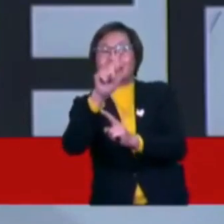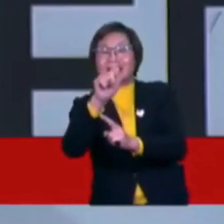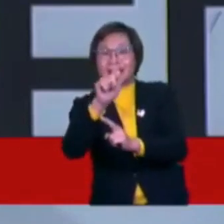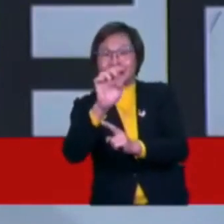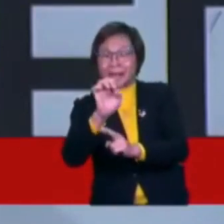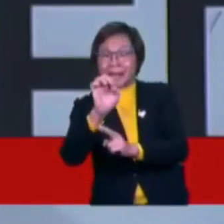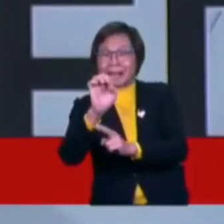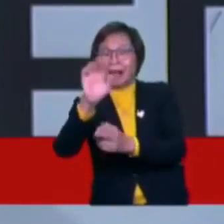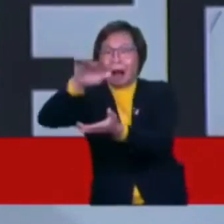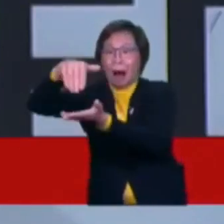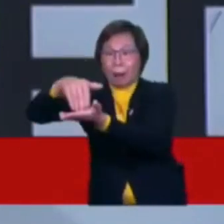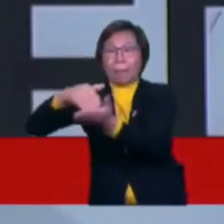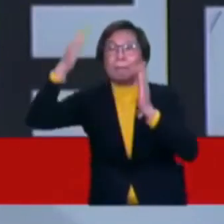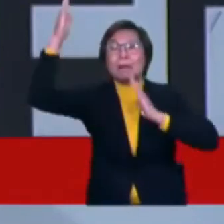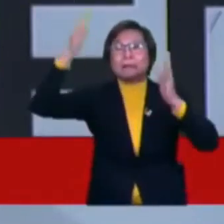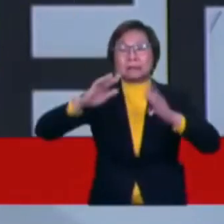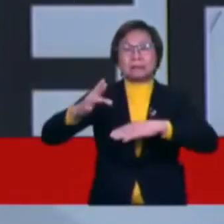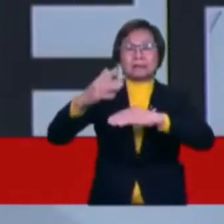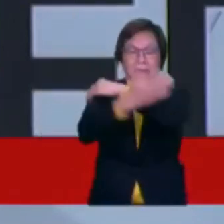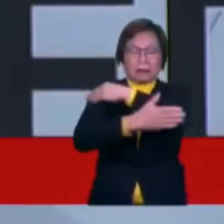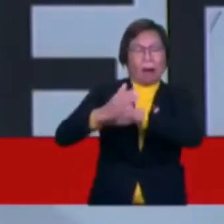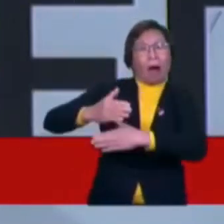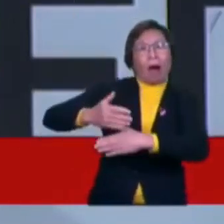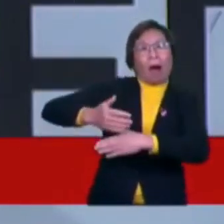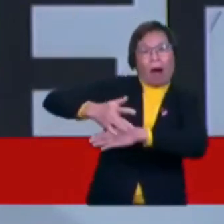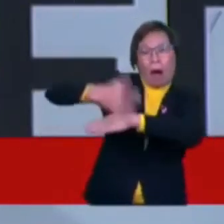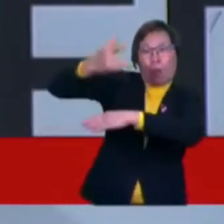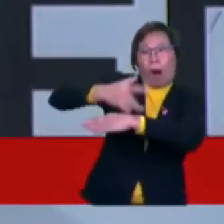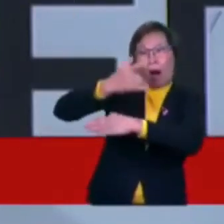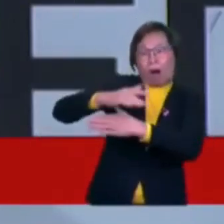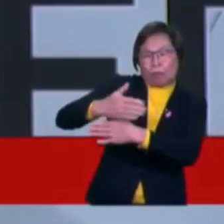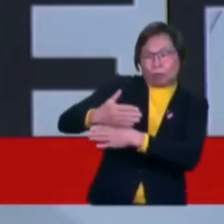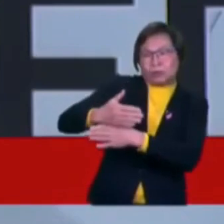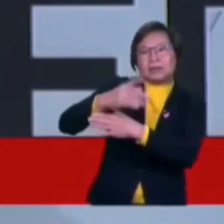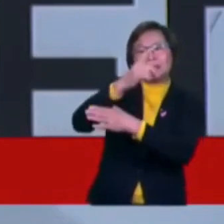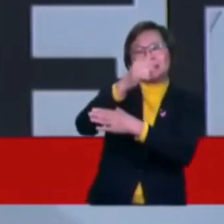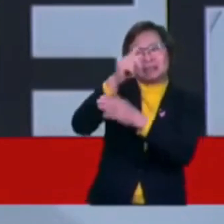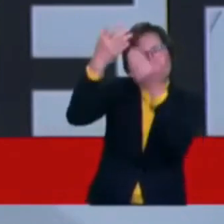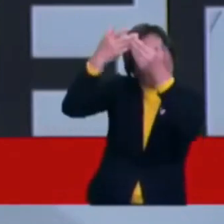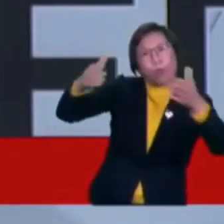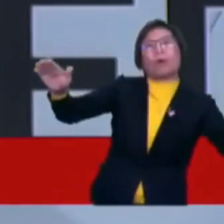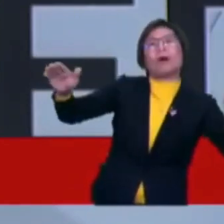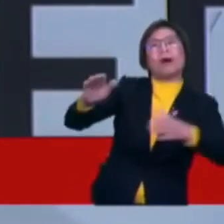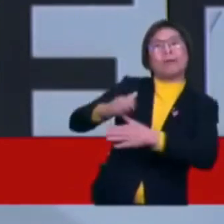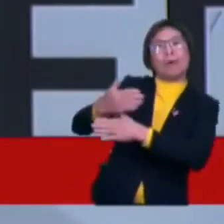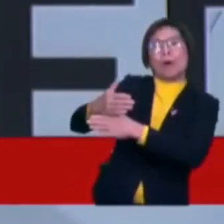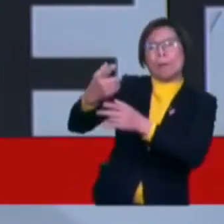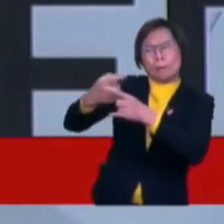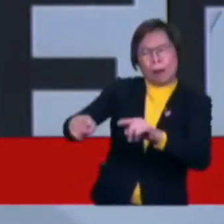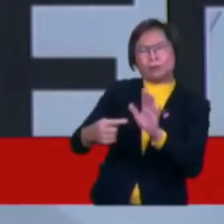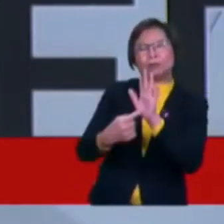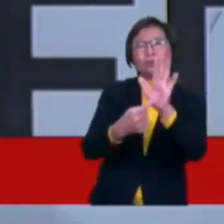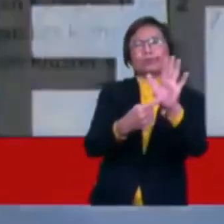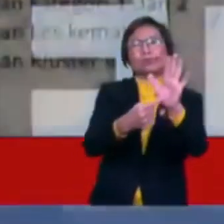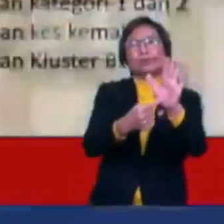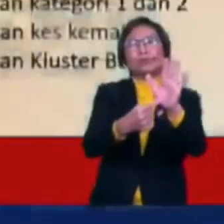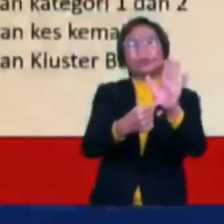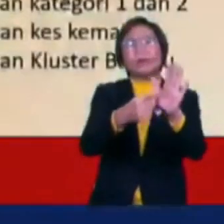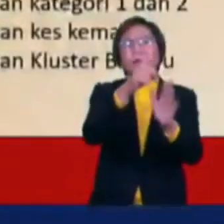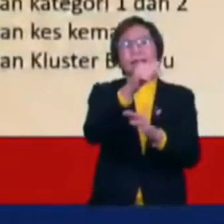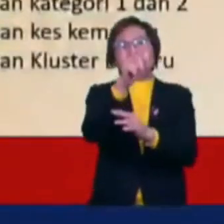Malaysia antara negara terawal yang berkongsi data secara terbuka. Namun begitu, paparan data di